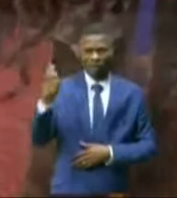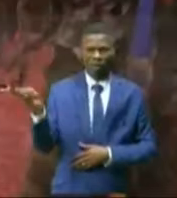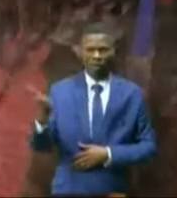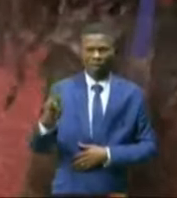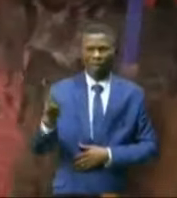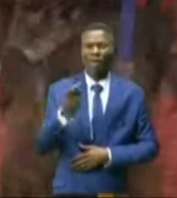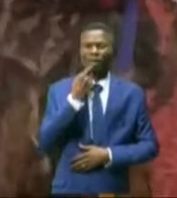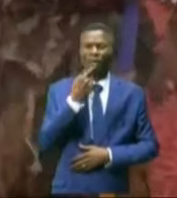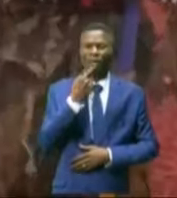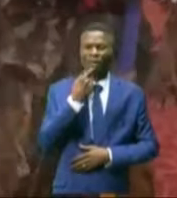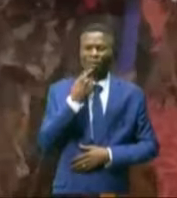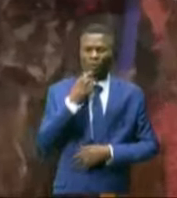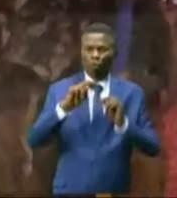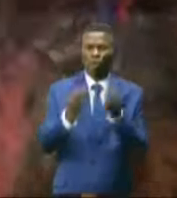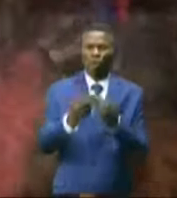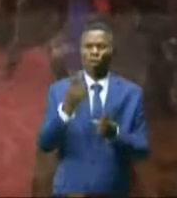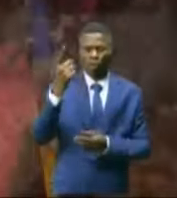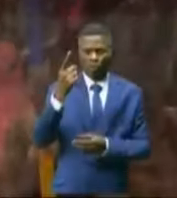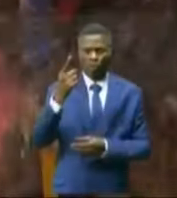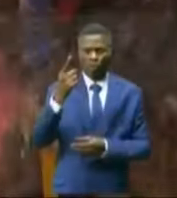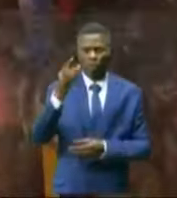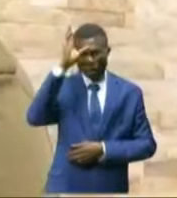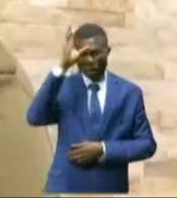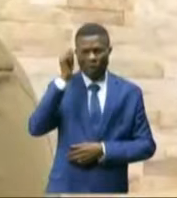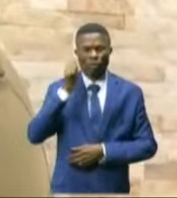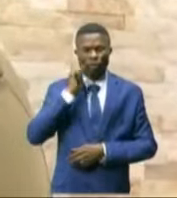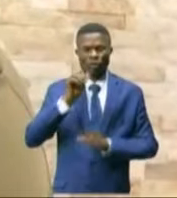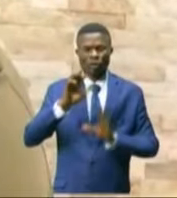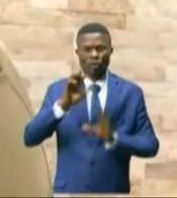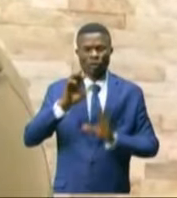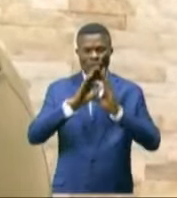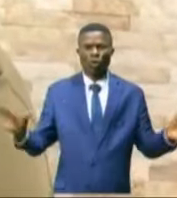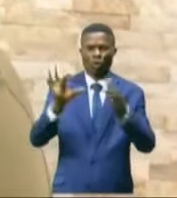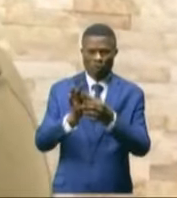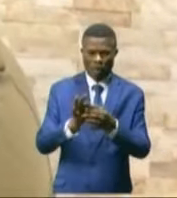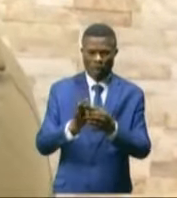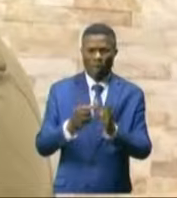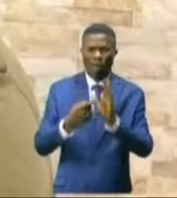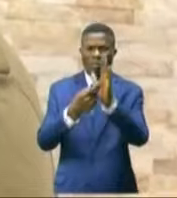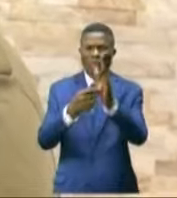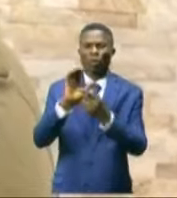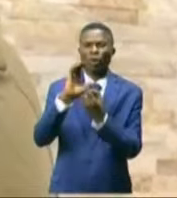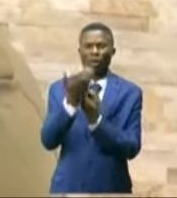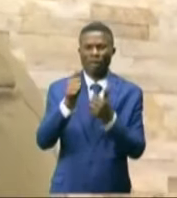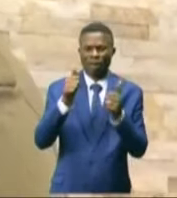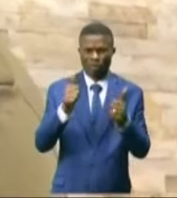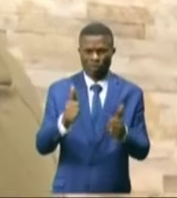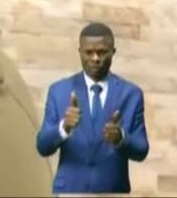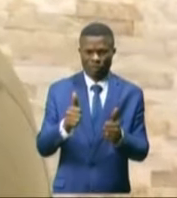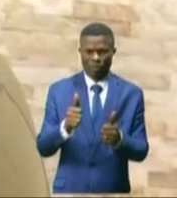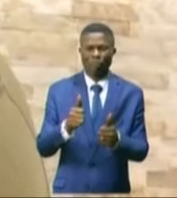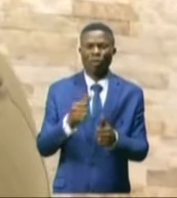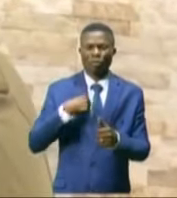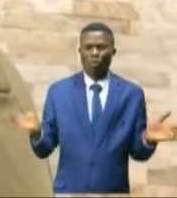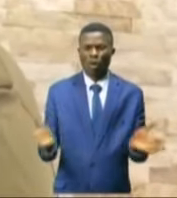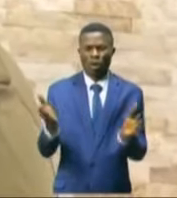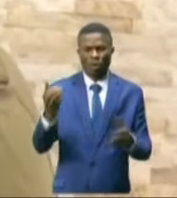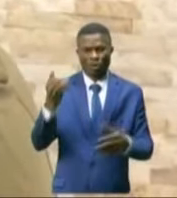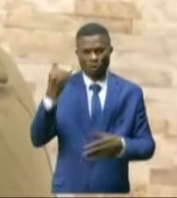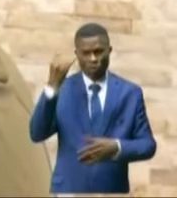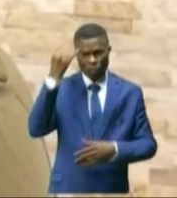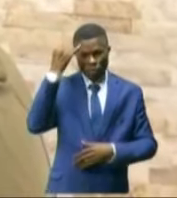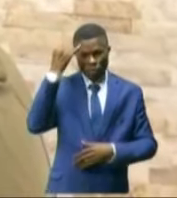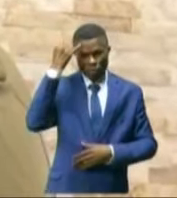C'est par commune et je suis un grand défenseur de l'agriculture. Voilà pourquoi je ne pouvais qu'encourager ce